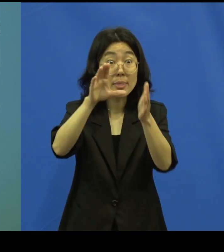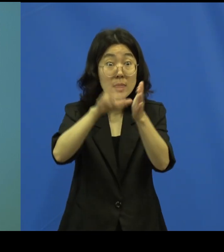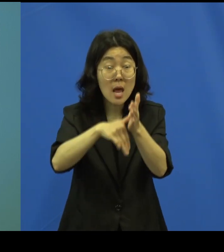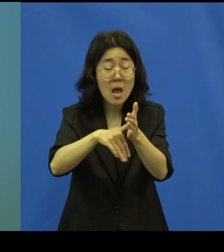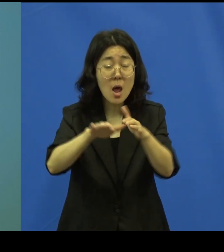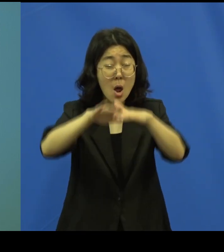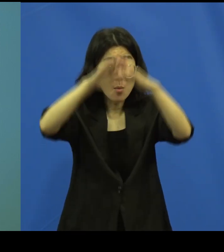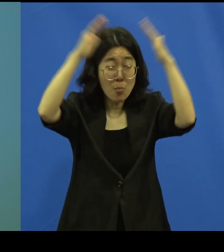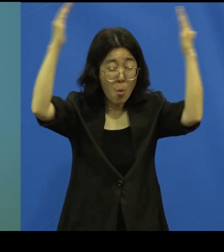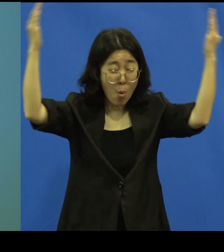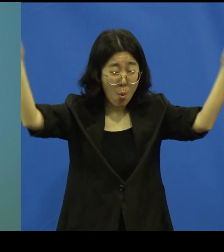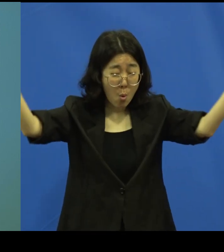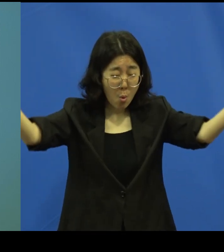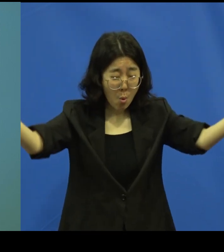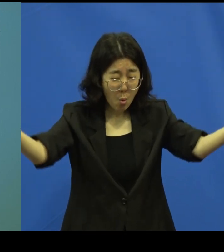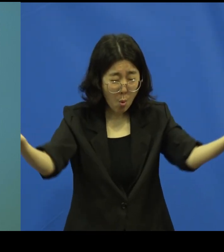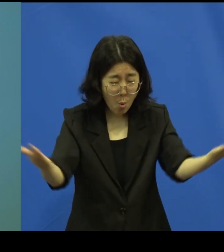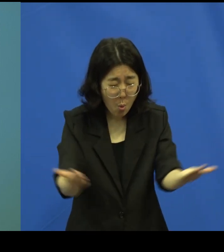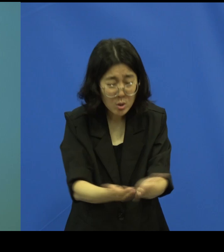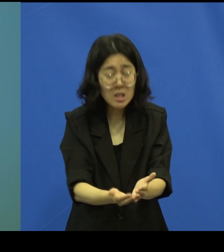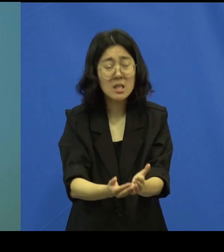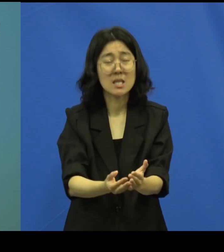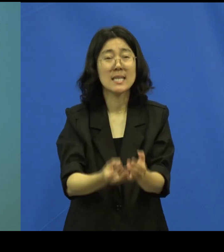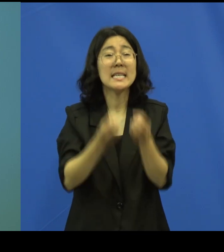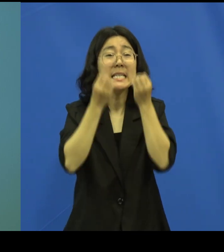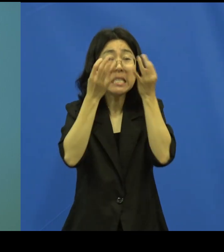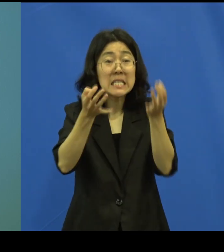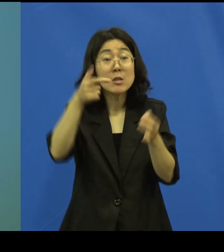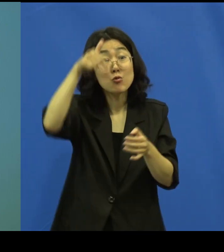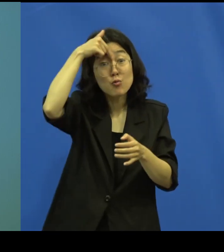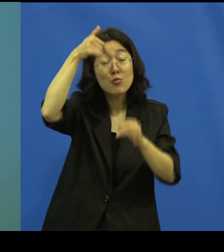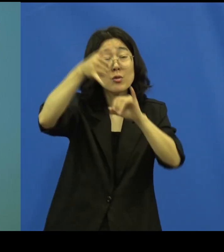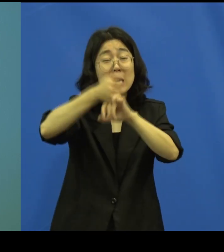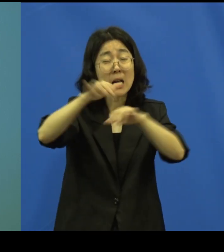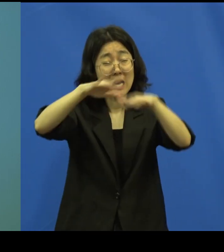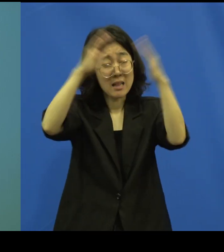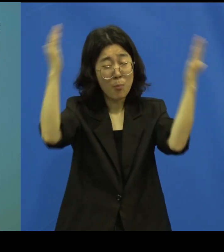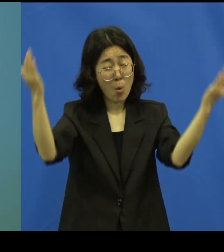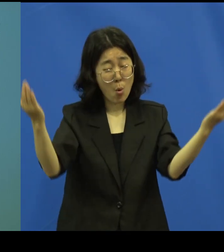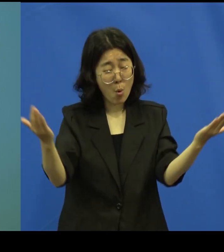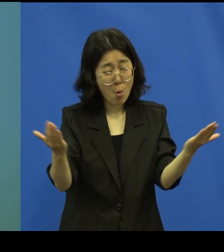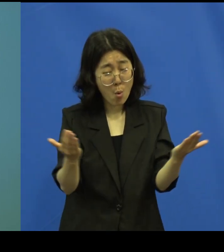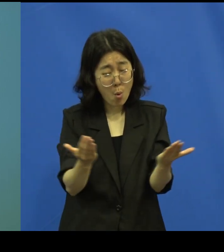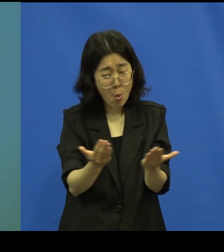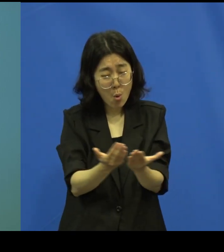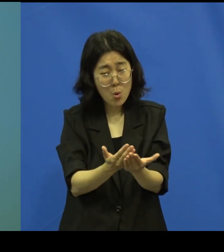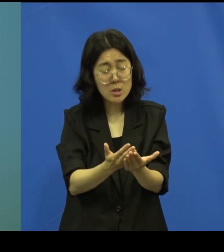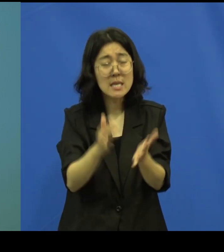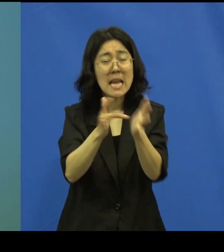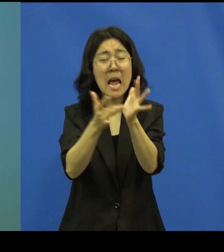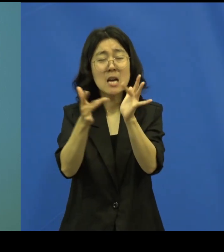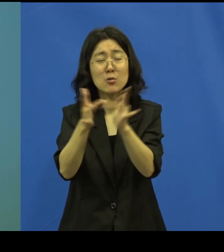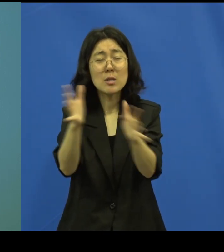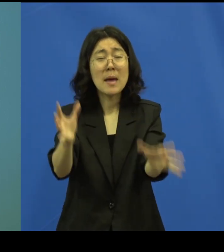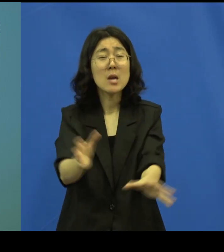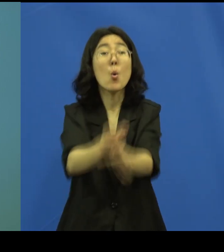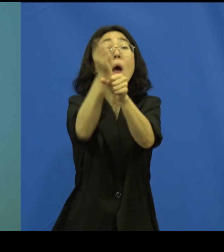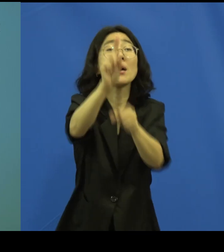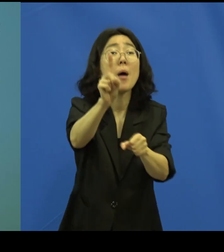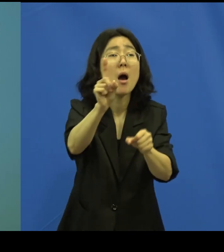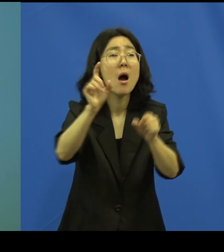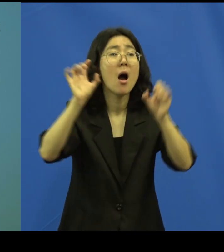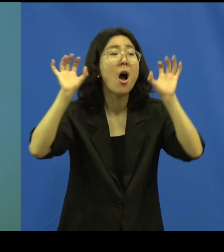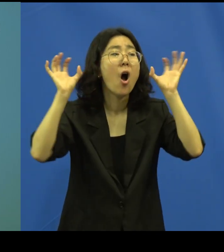하는 이 모든 걸쳐서 신구약을 관통하는 가운데 우리에게 주신 가장 선명한 예수 그리스도의 이미지는